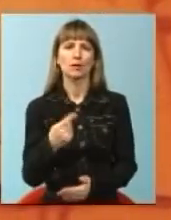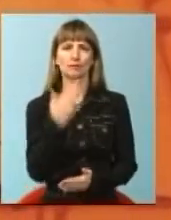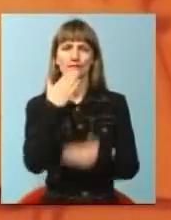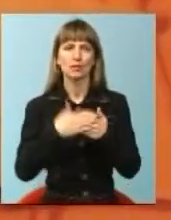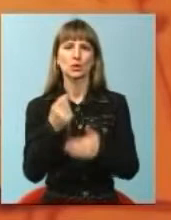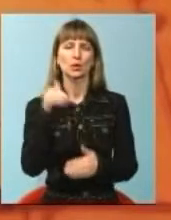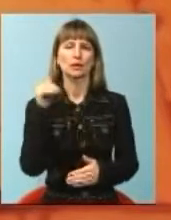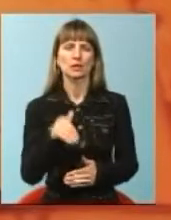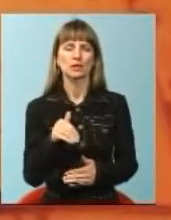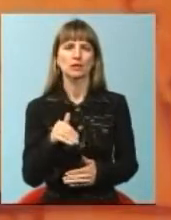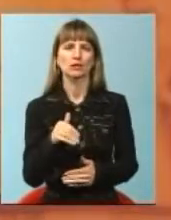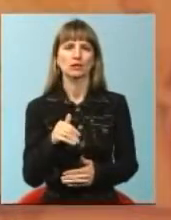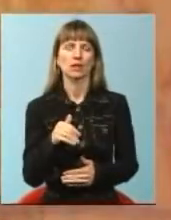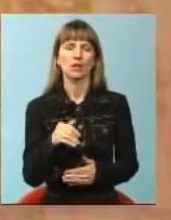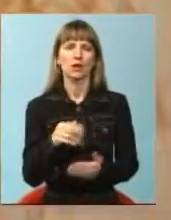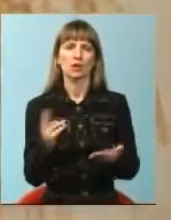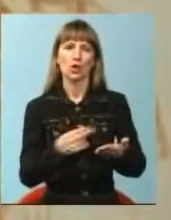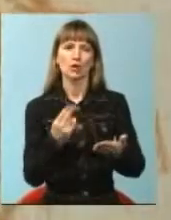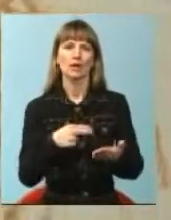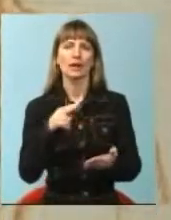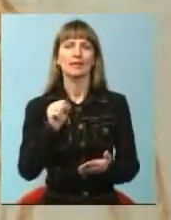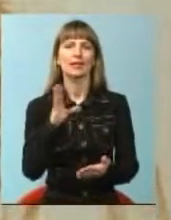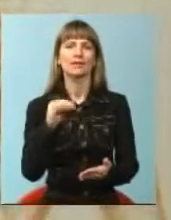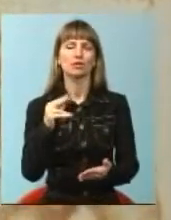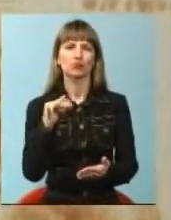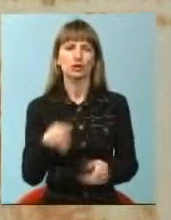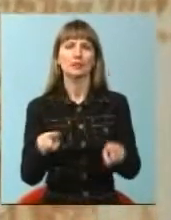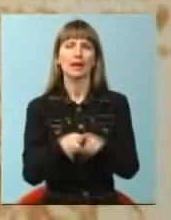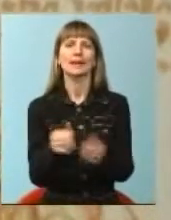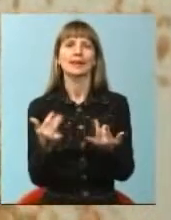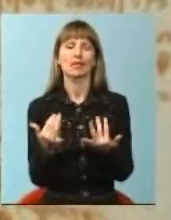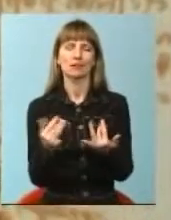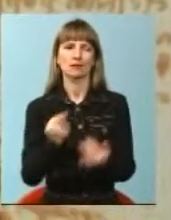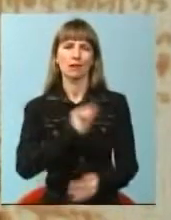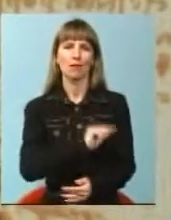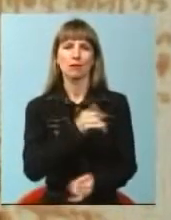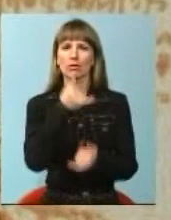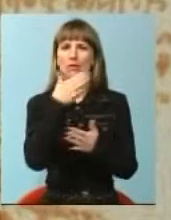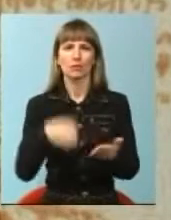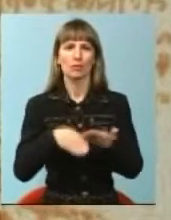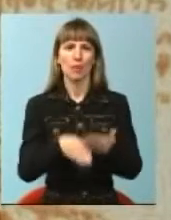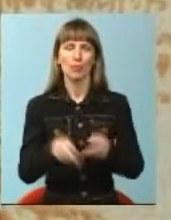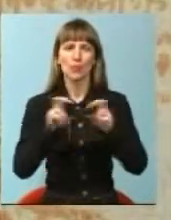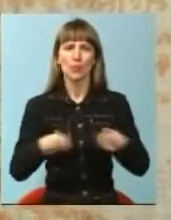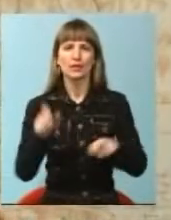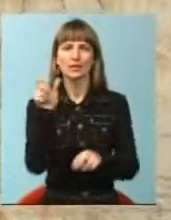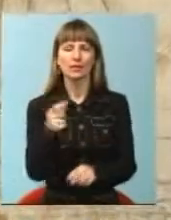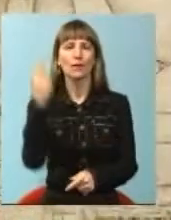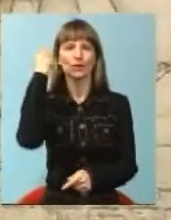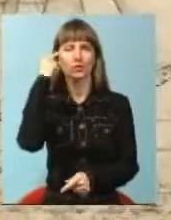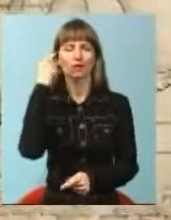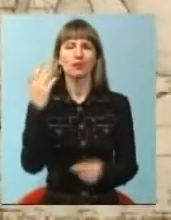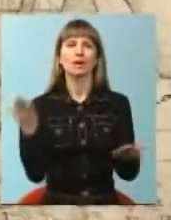7000 сторінок щоденників Леонардо да Вінчі. Однак навіть така кількість праць не може допомогти дослідникам